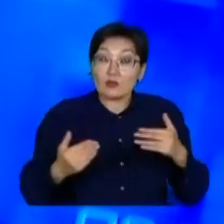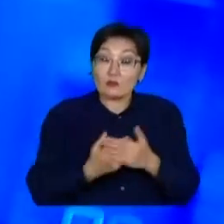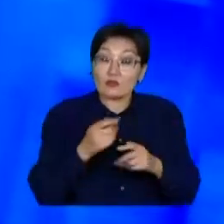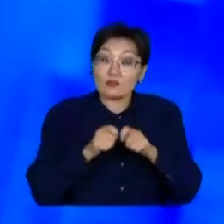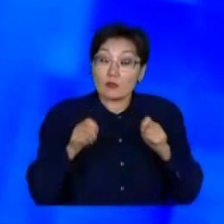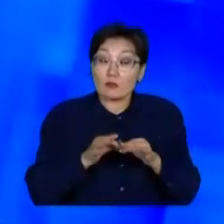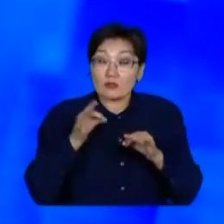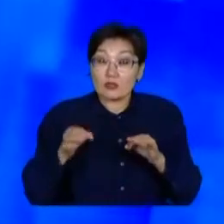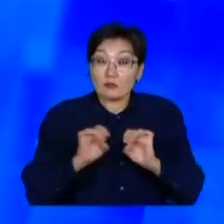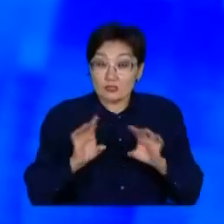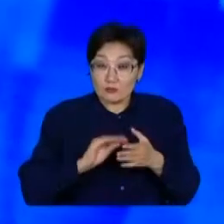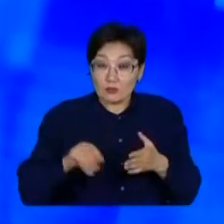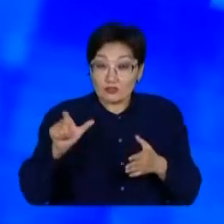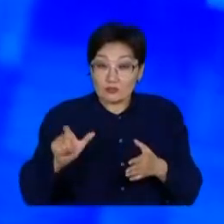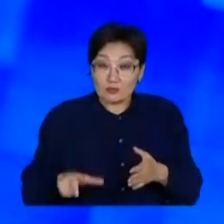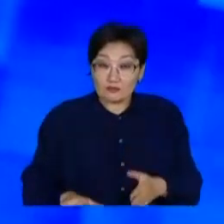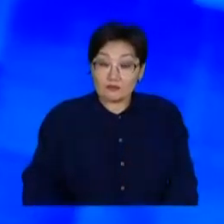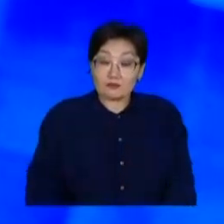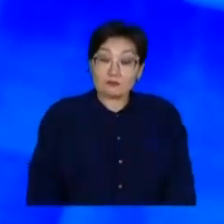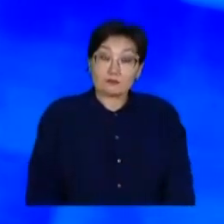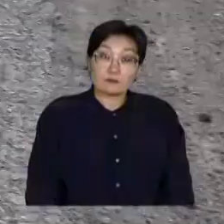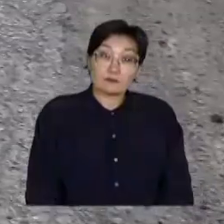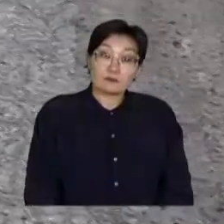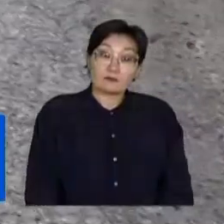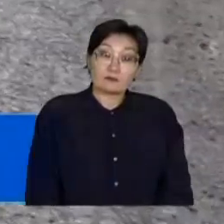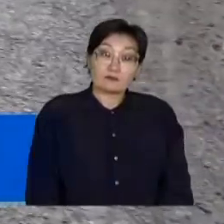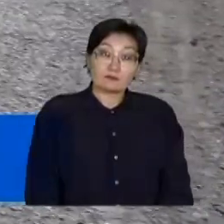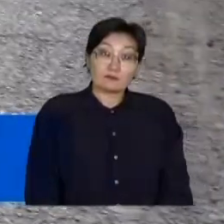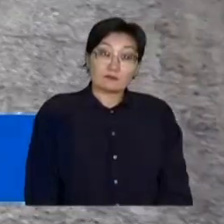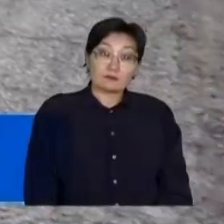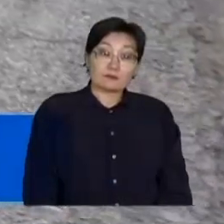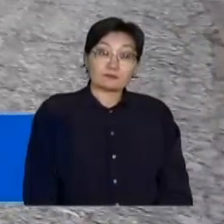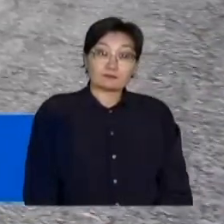созданная область, расскажет Аяулым Алтынбекова.